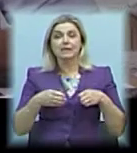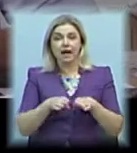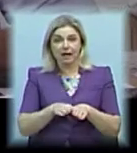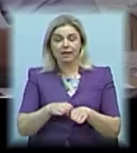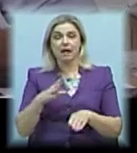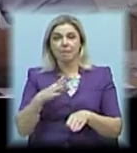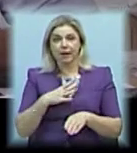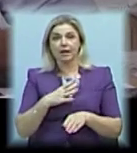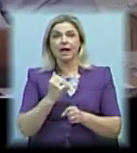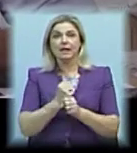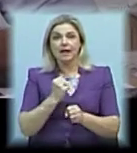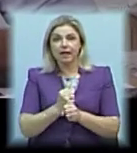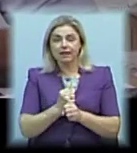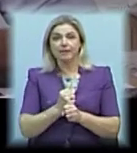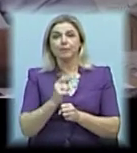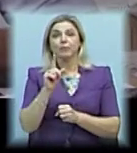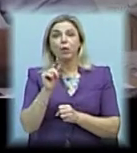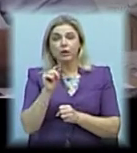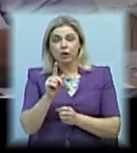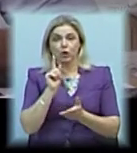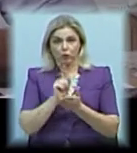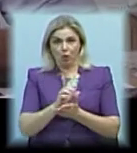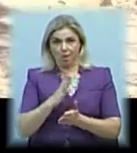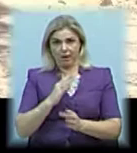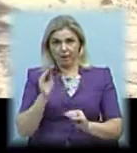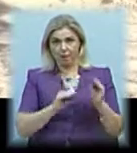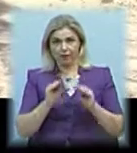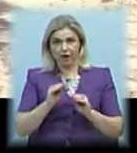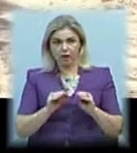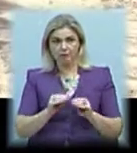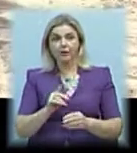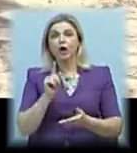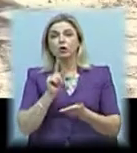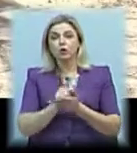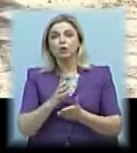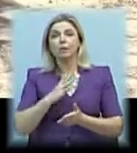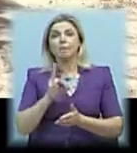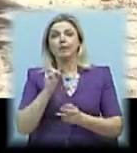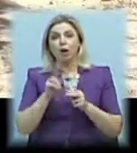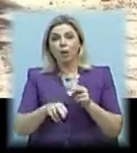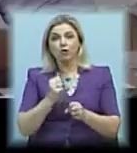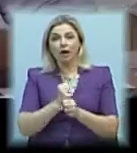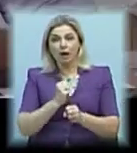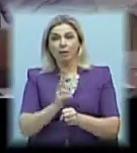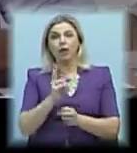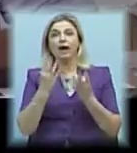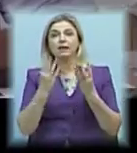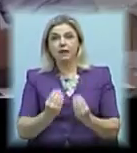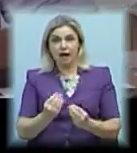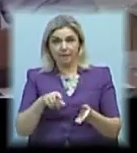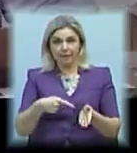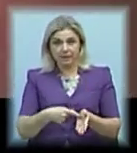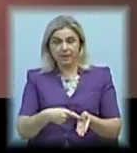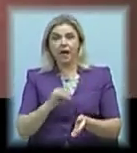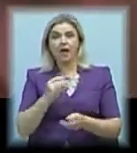були виведені заставні, і на понеділок планувався монтаж. Роботи мали закінчити до Дня міста. Віктор Дмитрук розповів, як ситуація